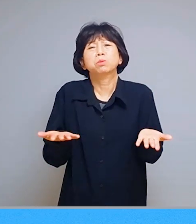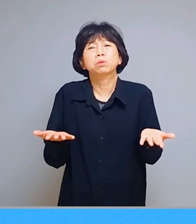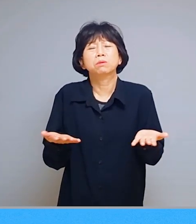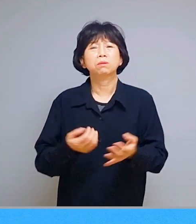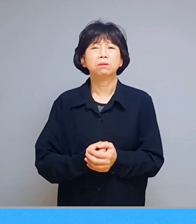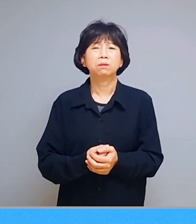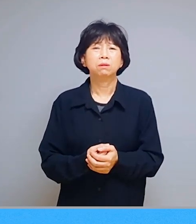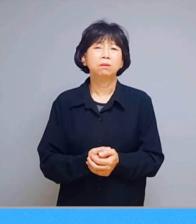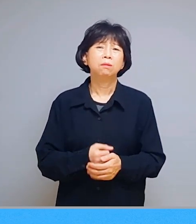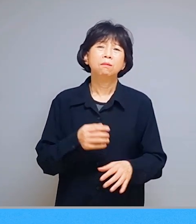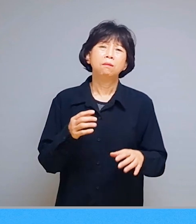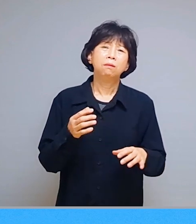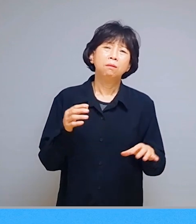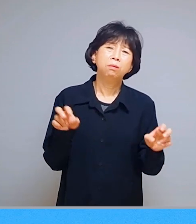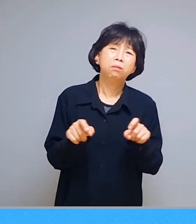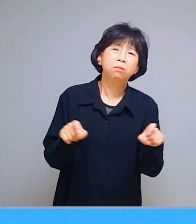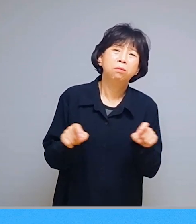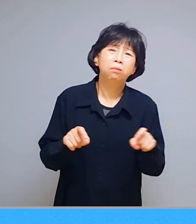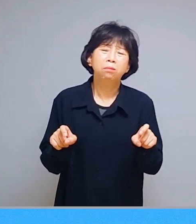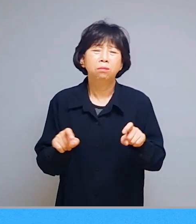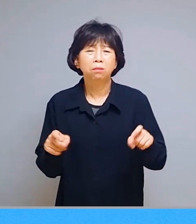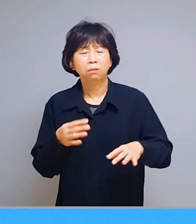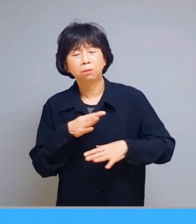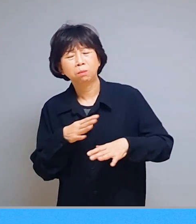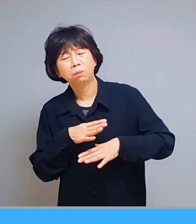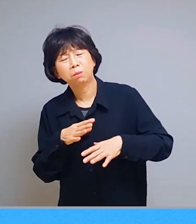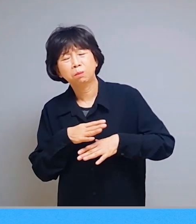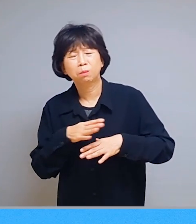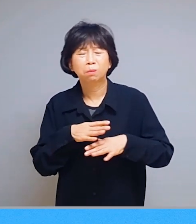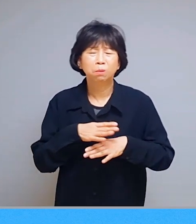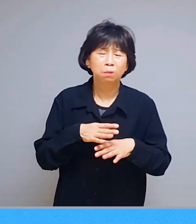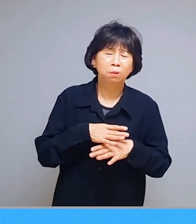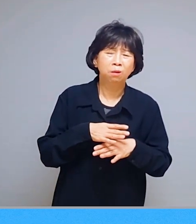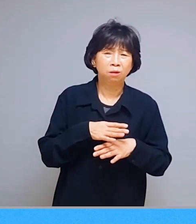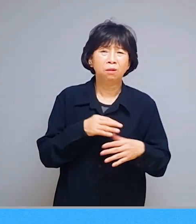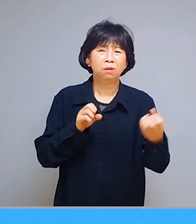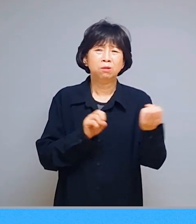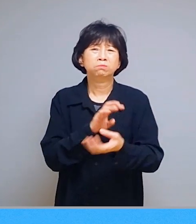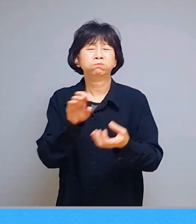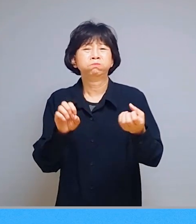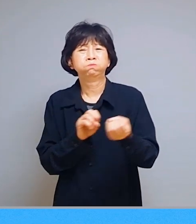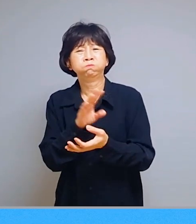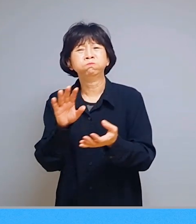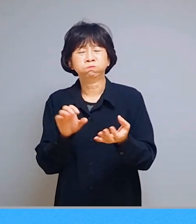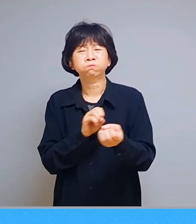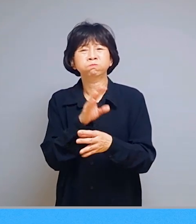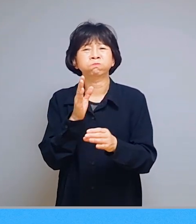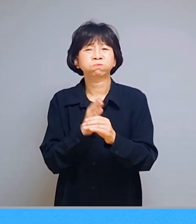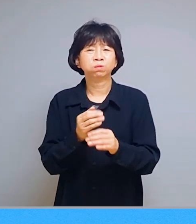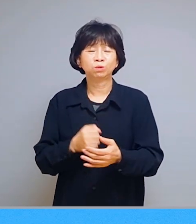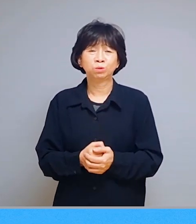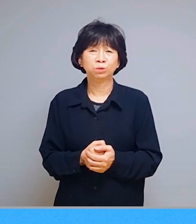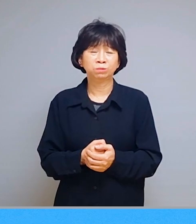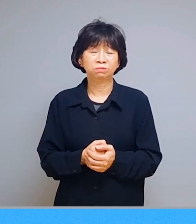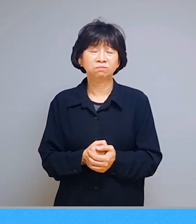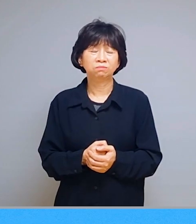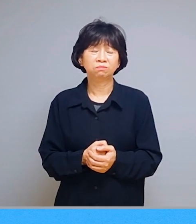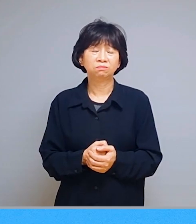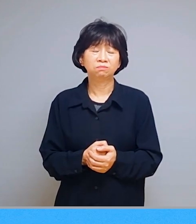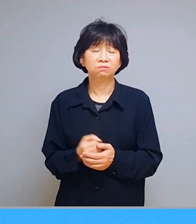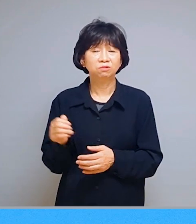어떡하지? 벌벌 떨면서 제발 살려달라고 야단법석이에요, 배 안이. 그 배 안에서 어떤 일이